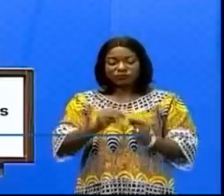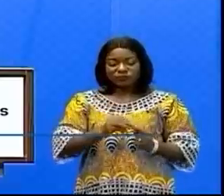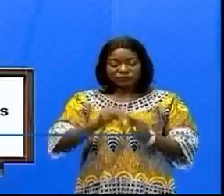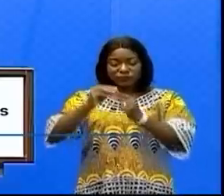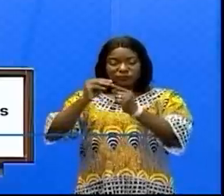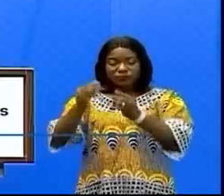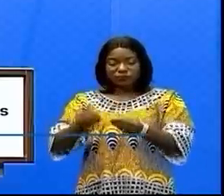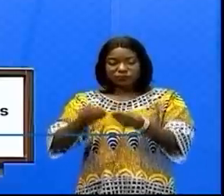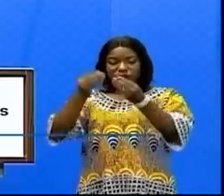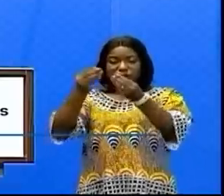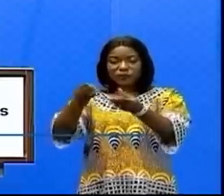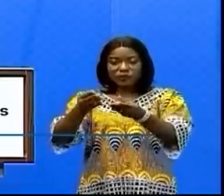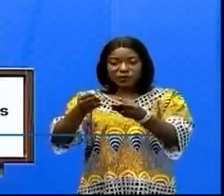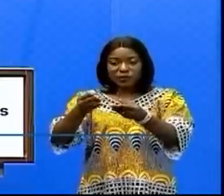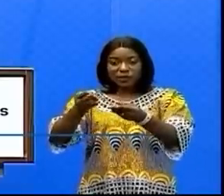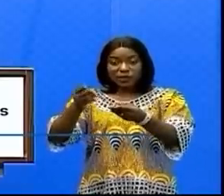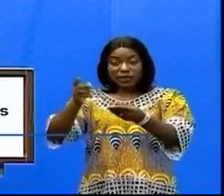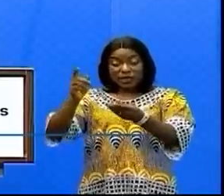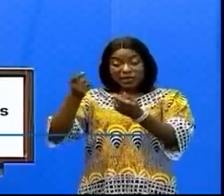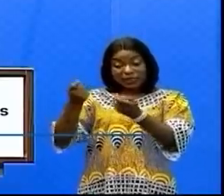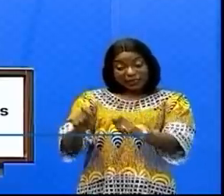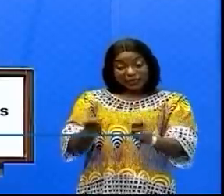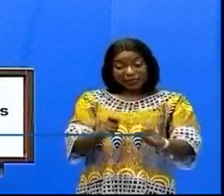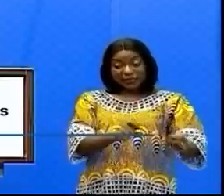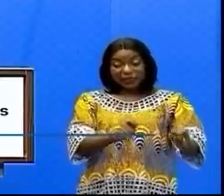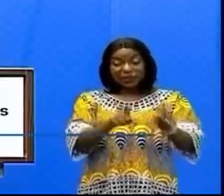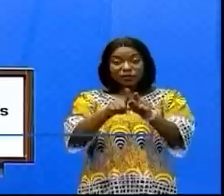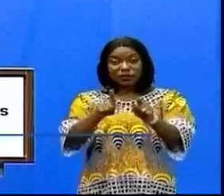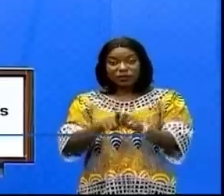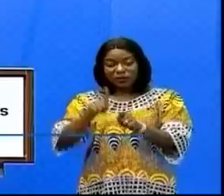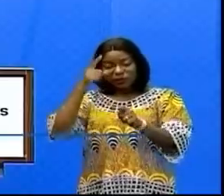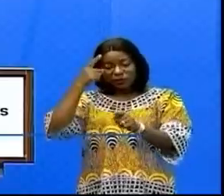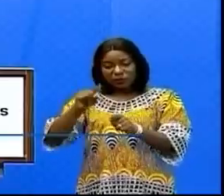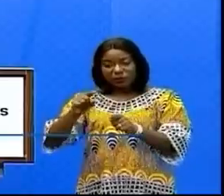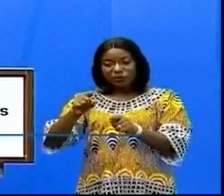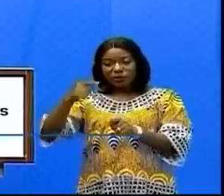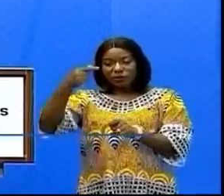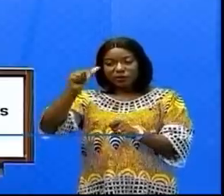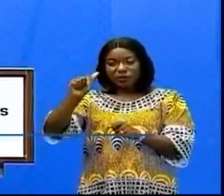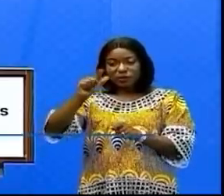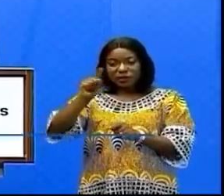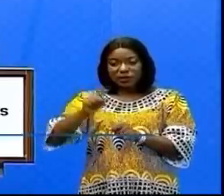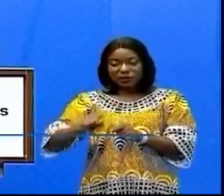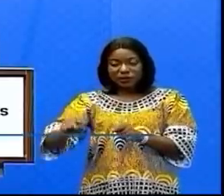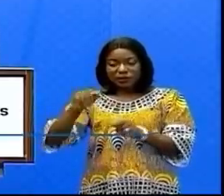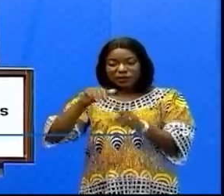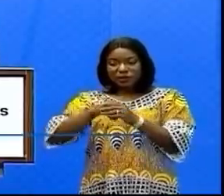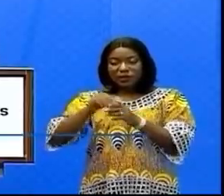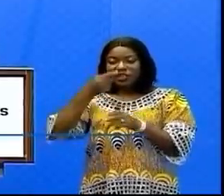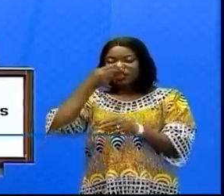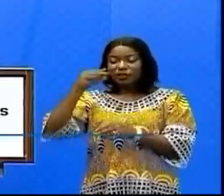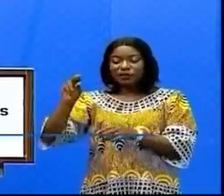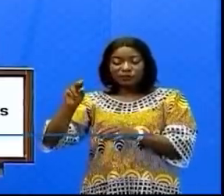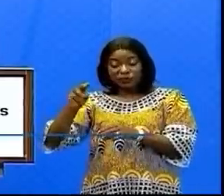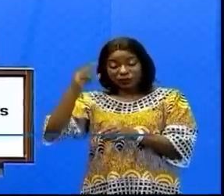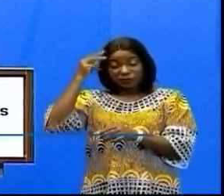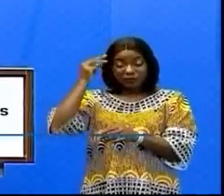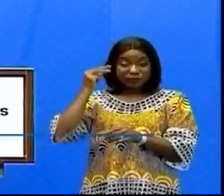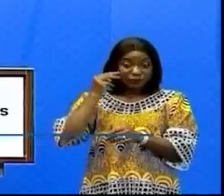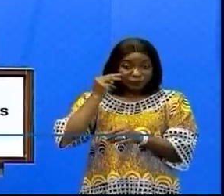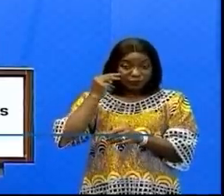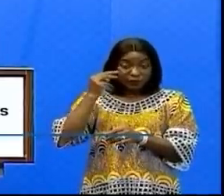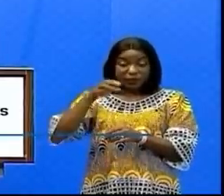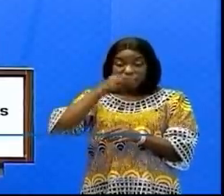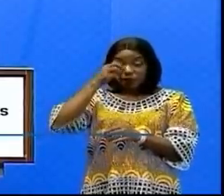graben Tanganyika et de la cuvette centrale et la valorisation du gaz méthane du lac Kivu. Le ministre des Hydrocarbures